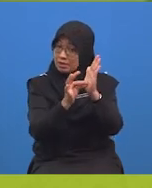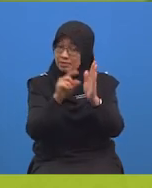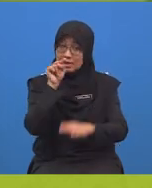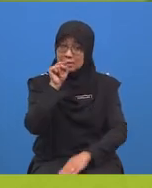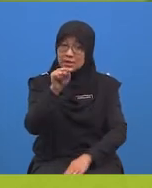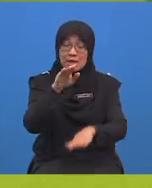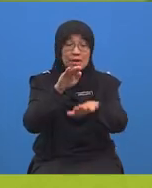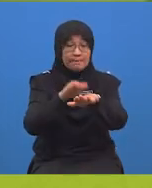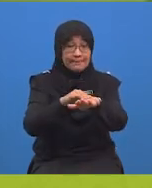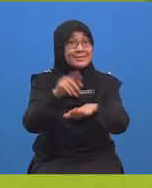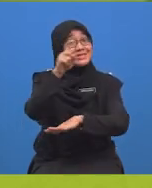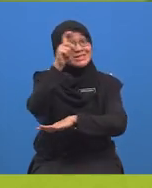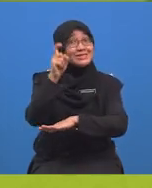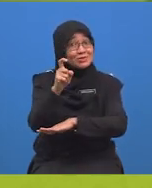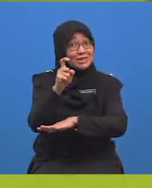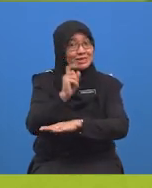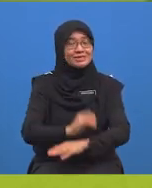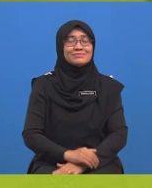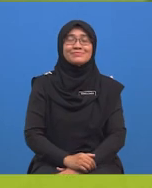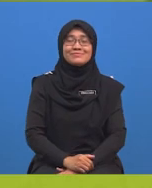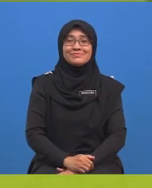perpuluhan pada soalan.